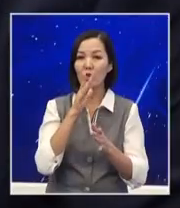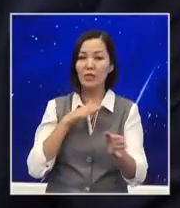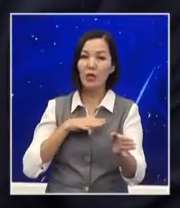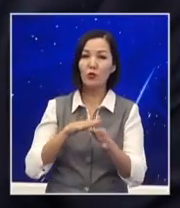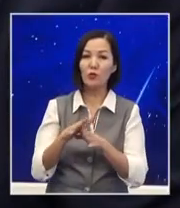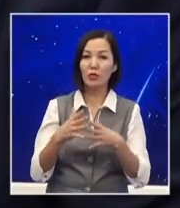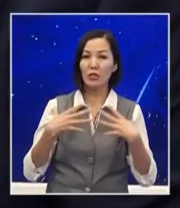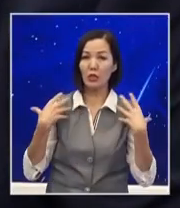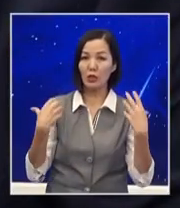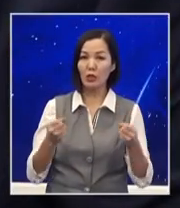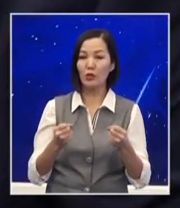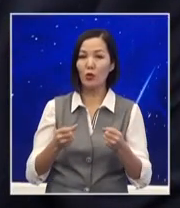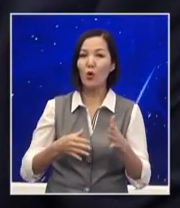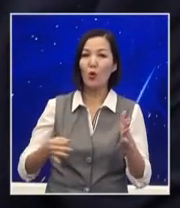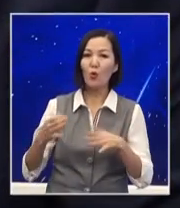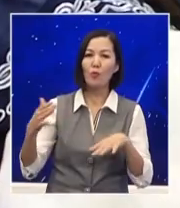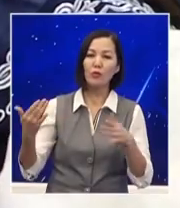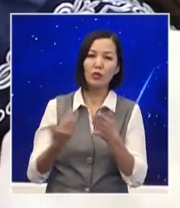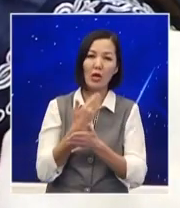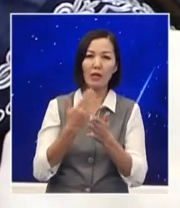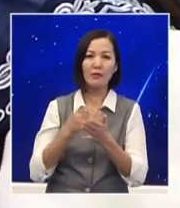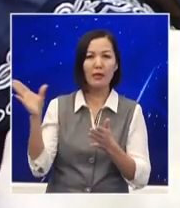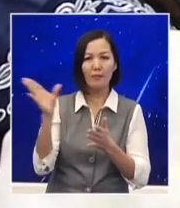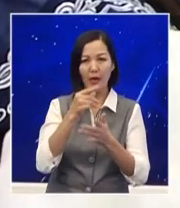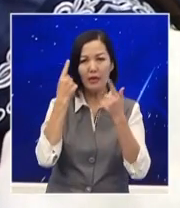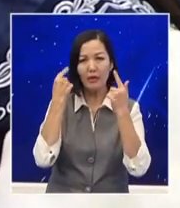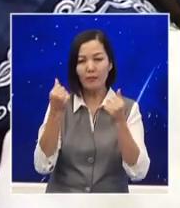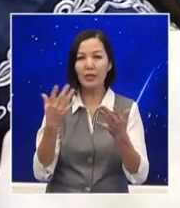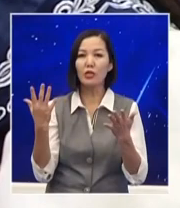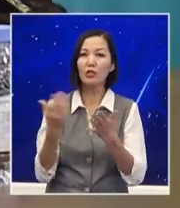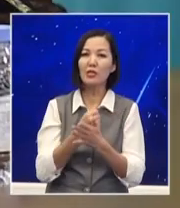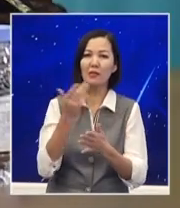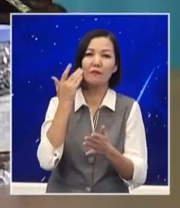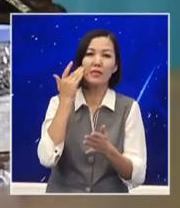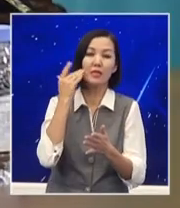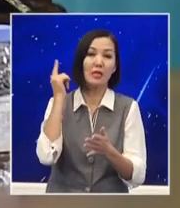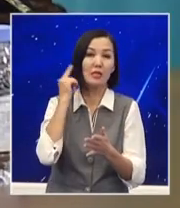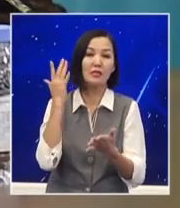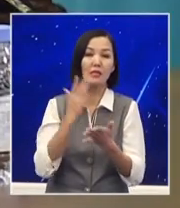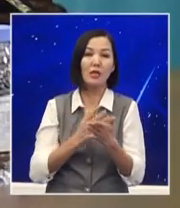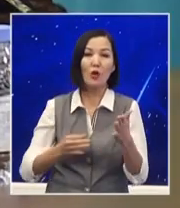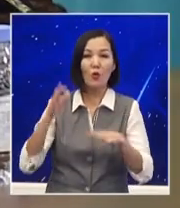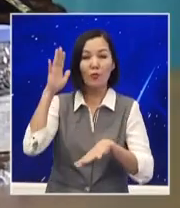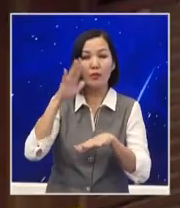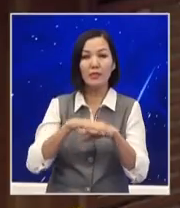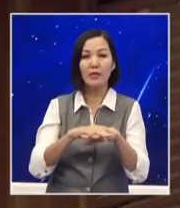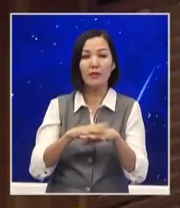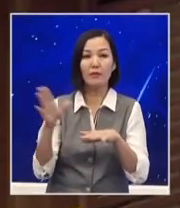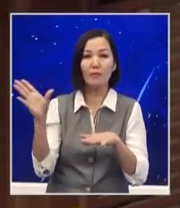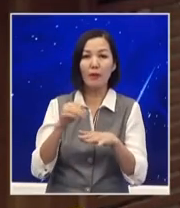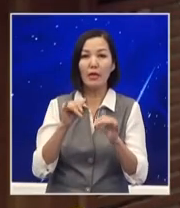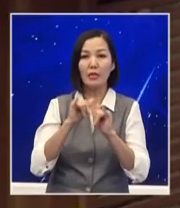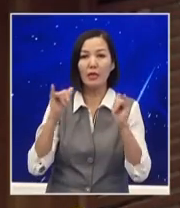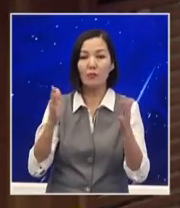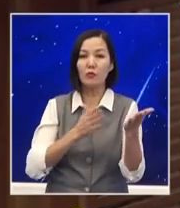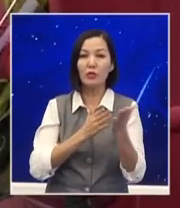тың, ел облыс тынысынан хабардар, өркенді өңір жетістігіне сүйініп отырамын деп Амандық Ғаббасұлы мен облыс беталысын сөз етті.